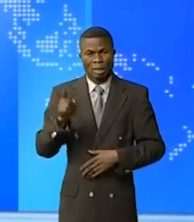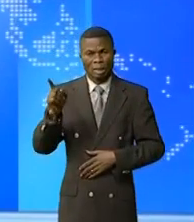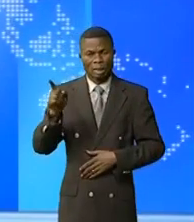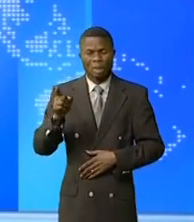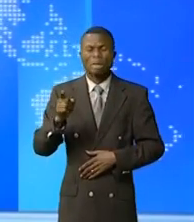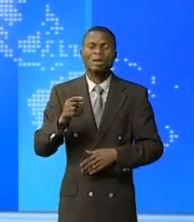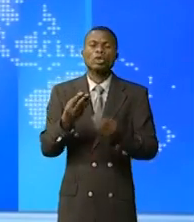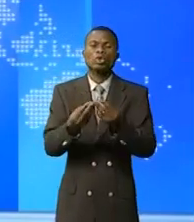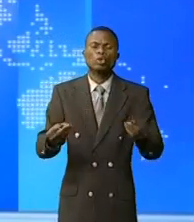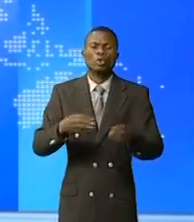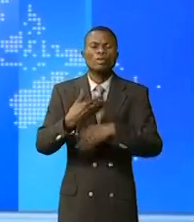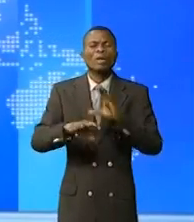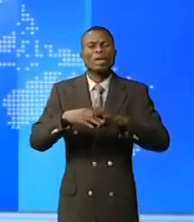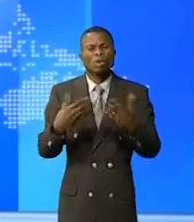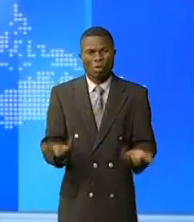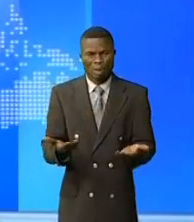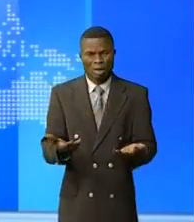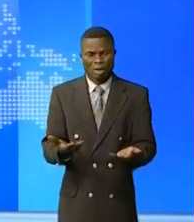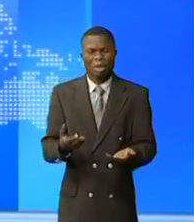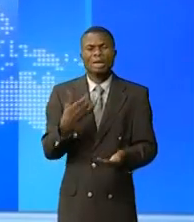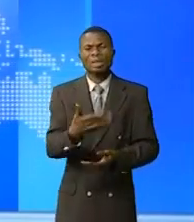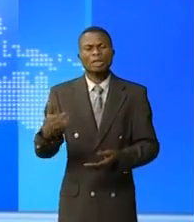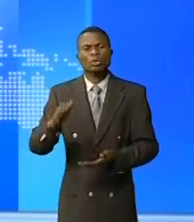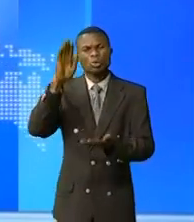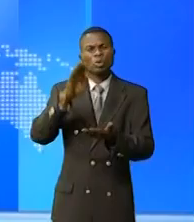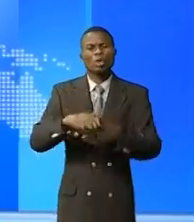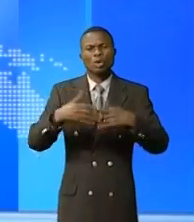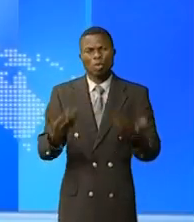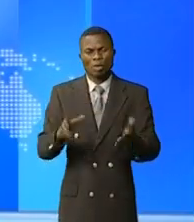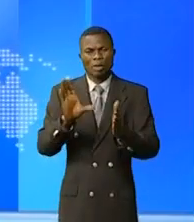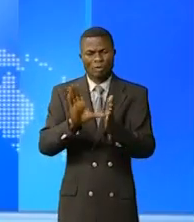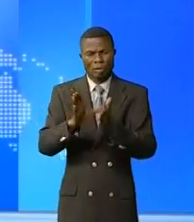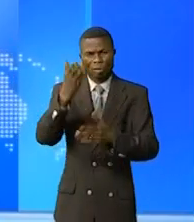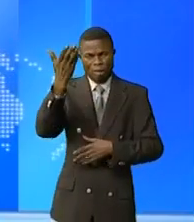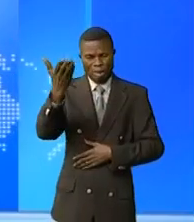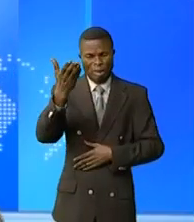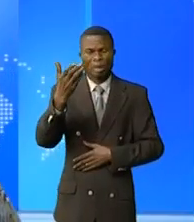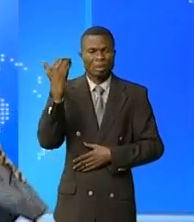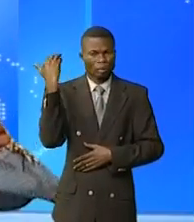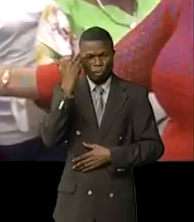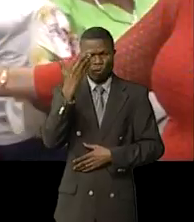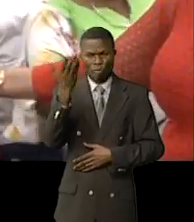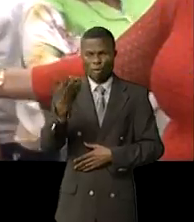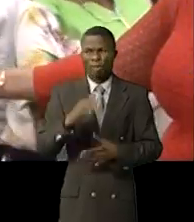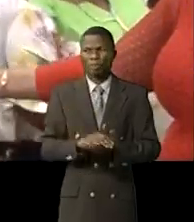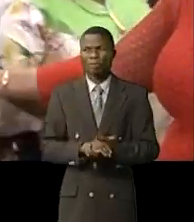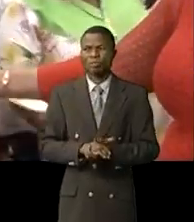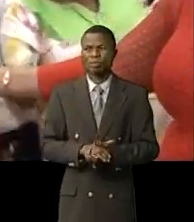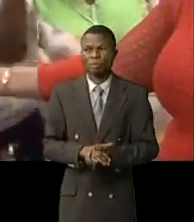ne savent pas à quel point, à quel sein se vouer. Béatrice Chaco, Patrice Ungo nous en parle.